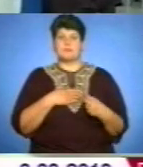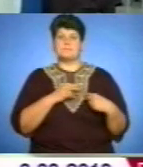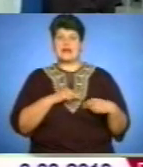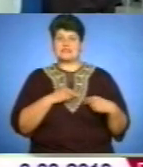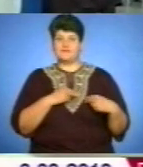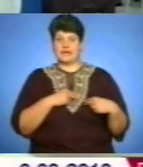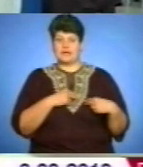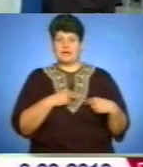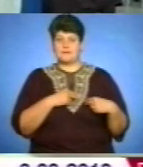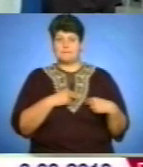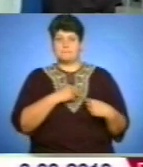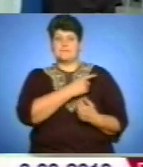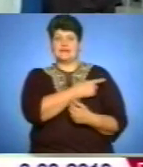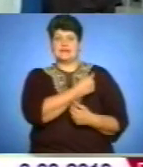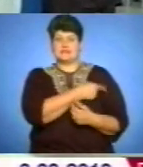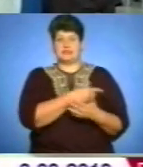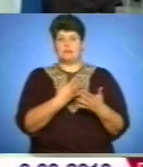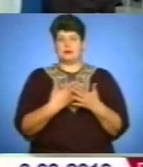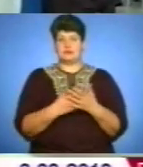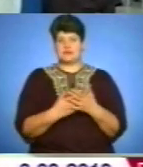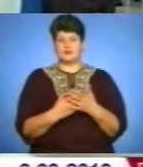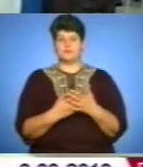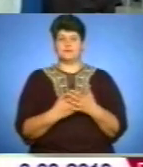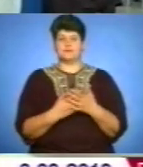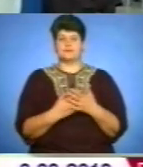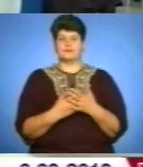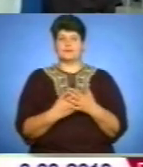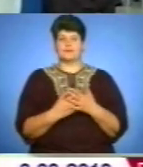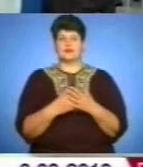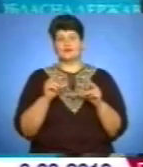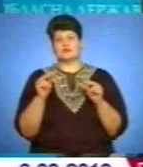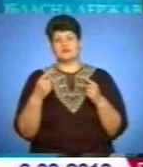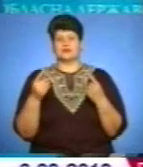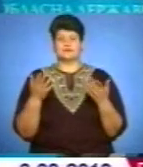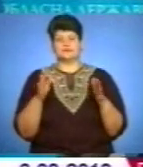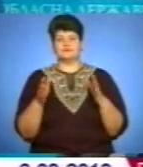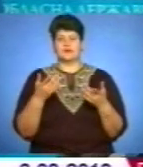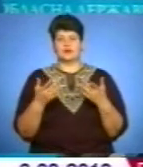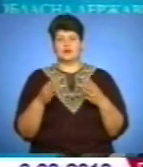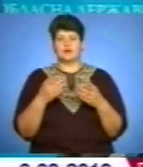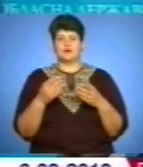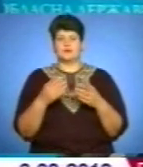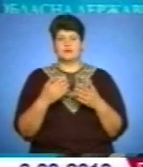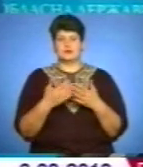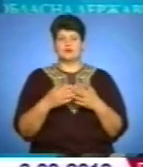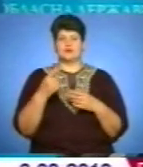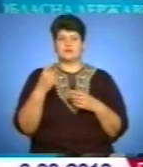працівники медицини десь приблизно, ну цифри можливо там 0,5%, я не точно